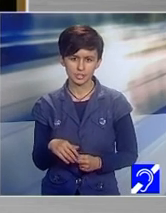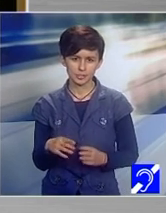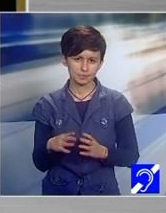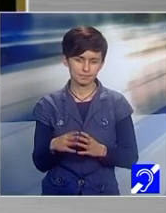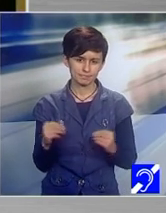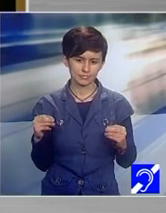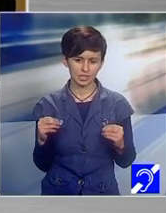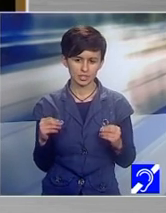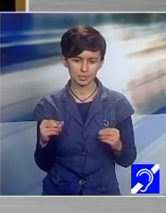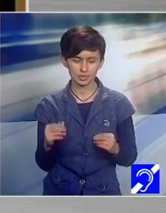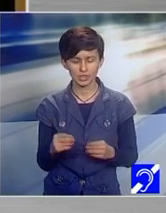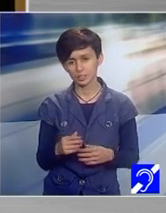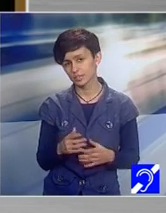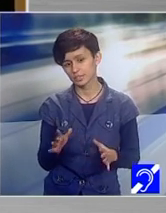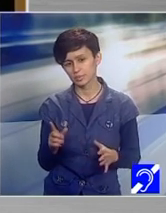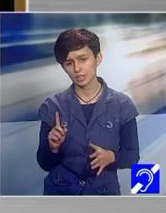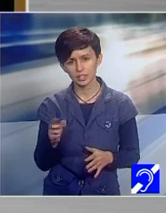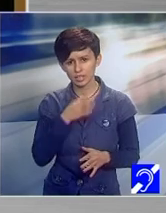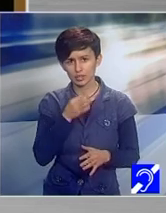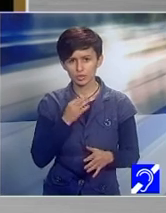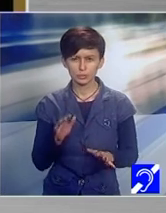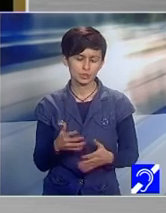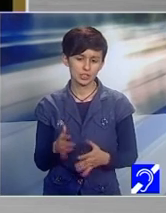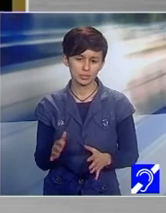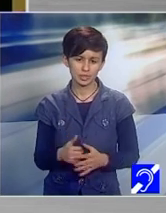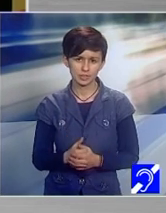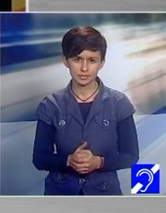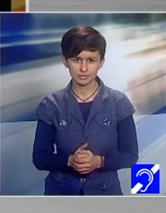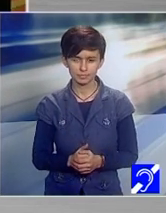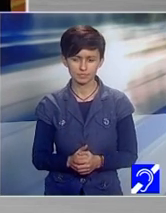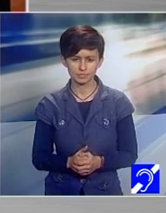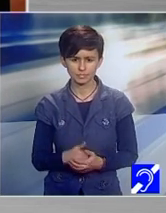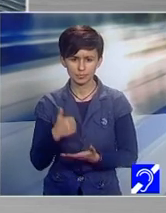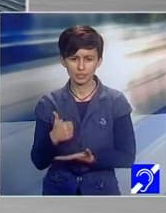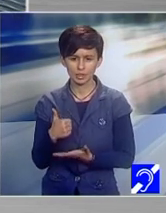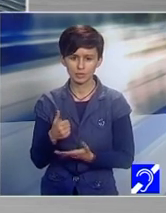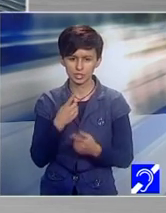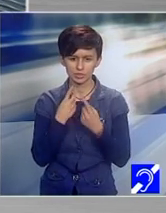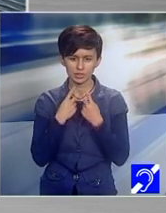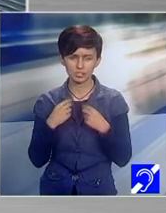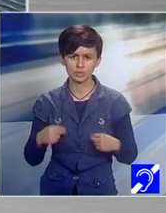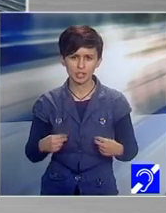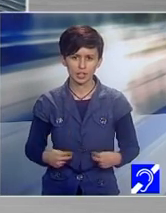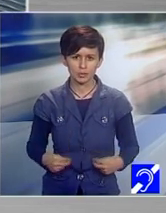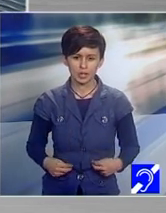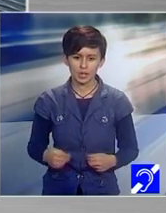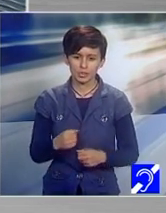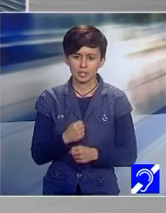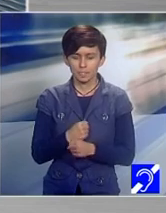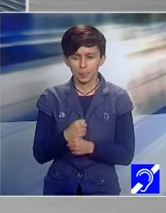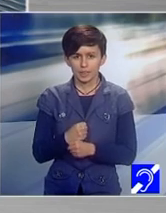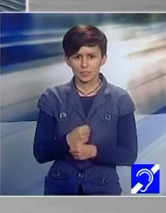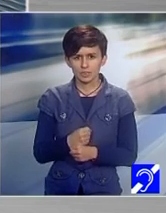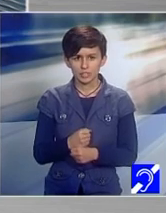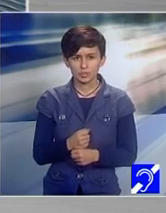lipsurile, sau nimeni nu zice nimic, s-ar trebui să zică mai mult decât se spune. Pe bugetul se discută în Parlament, ai făcut un sondaj să vezi câți medici sunt